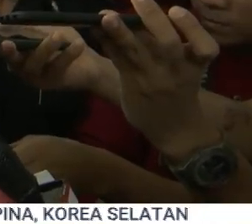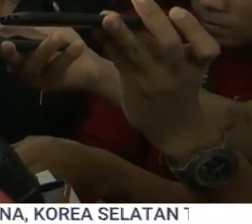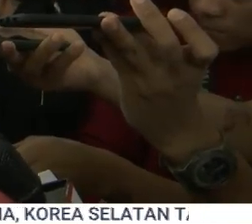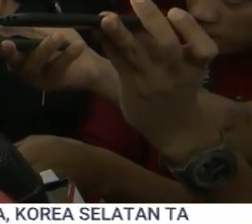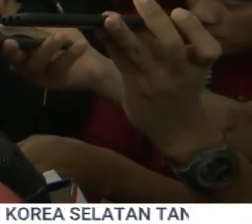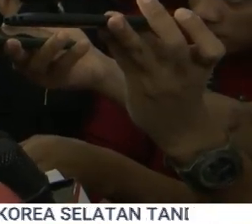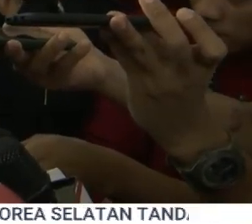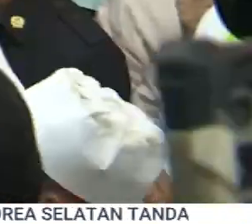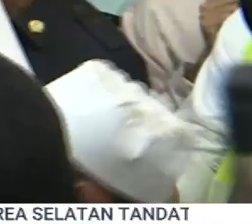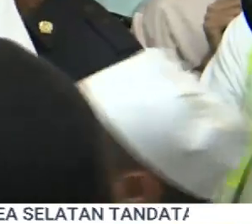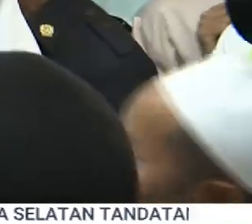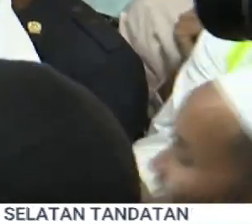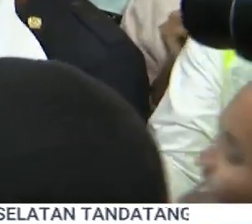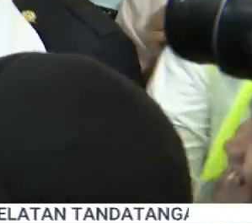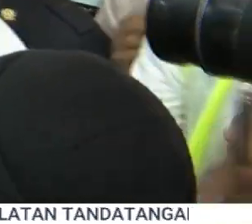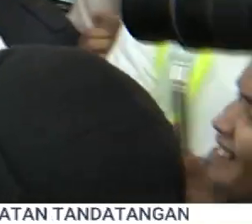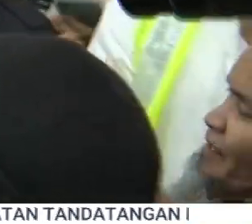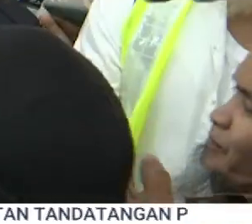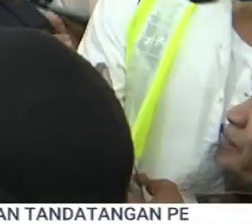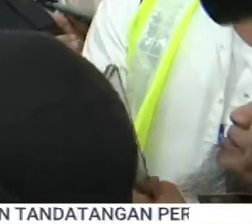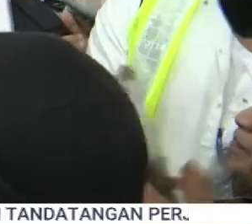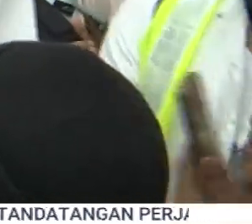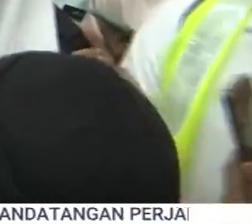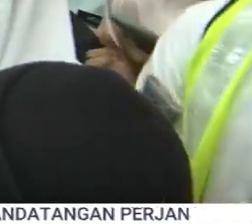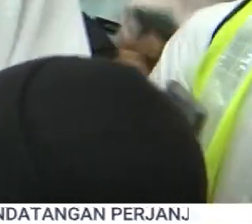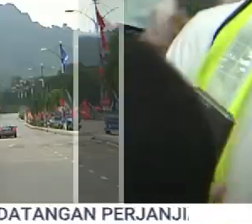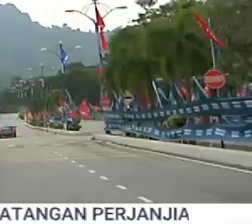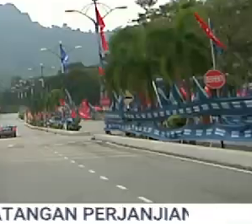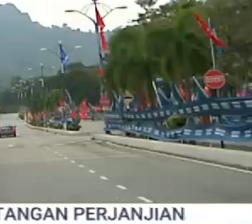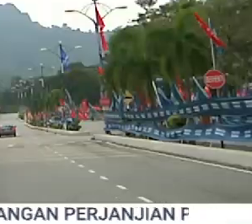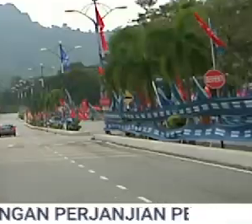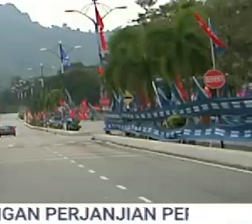Ahmad Zahid tiada arahan diberi kepada pejuang negara